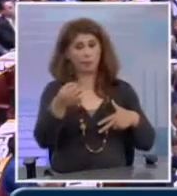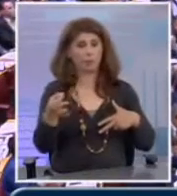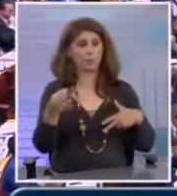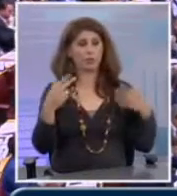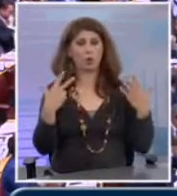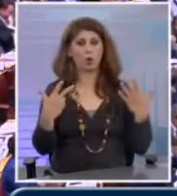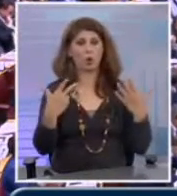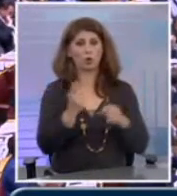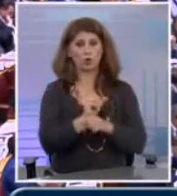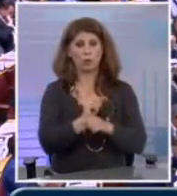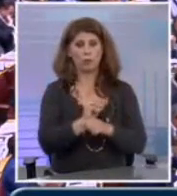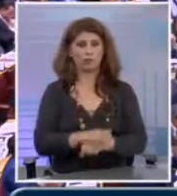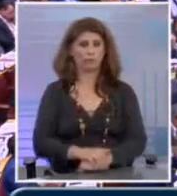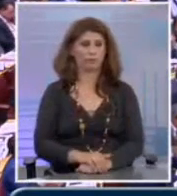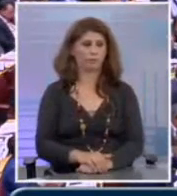8 λεπτά.